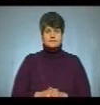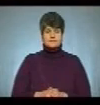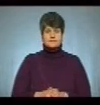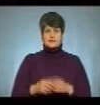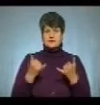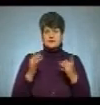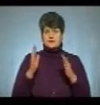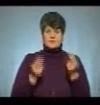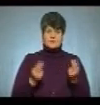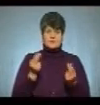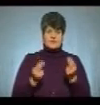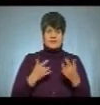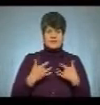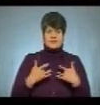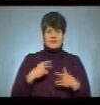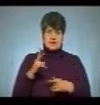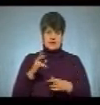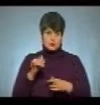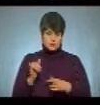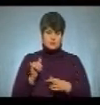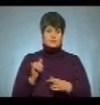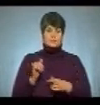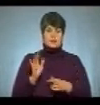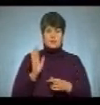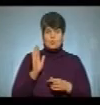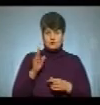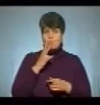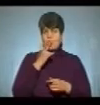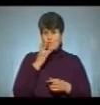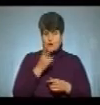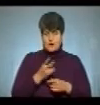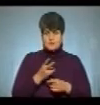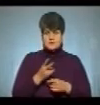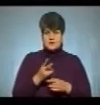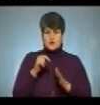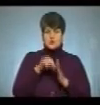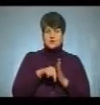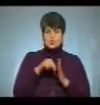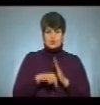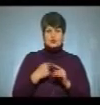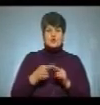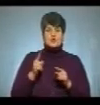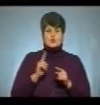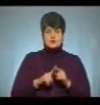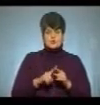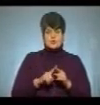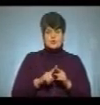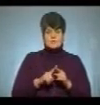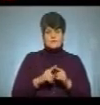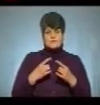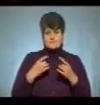Сьогодні будемо розігрували сценку на сцені, будемо показувати сущність цього святкового героя